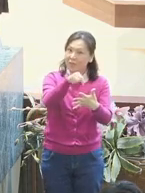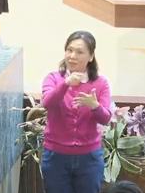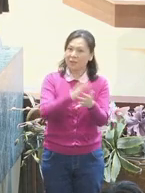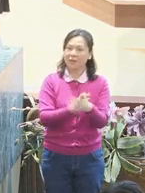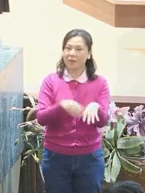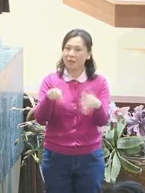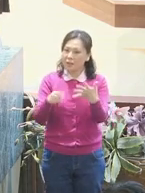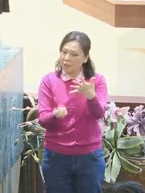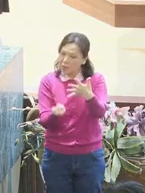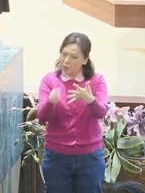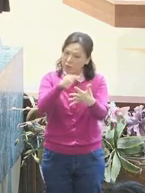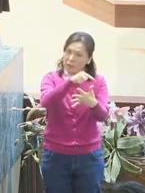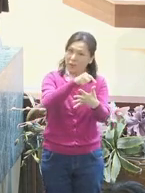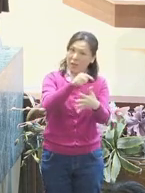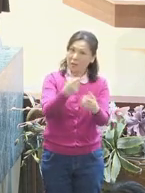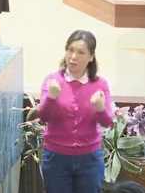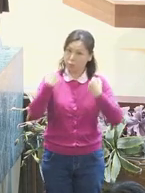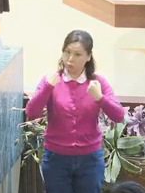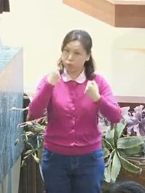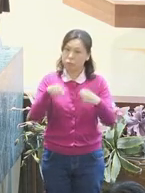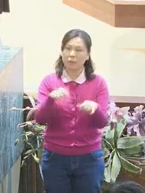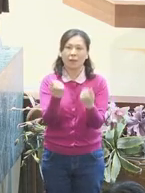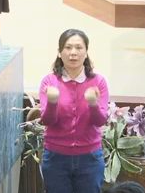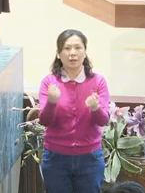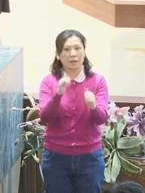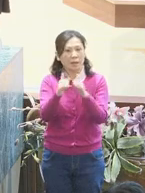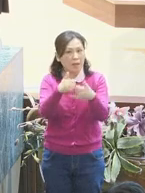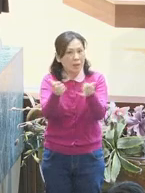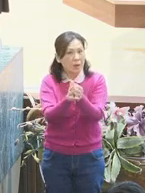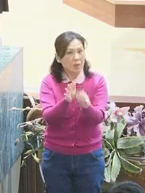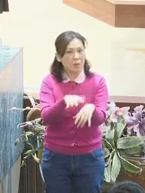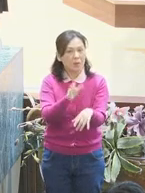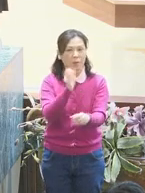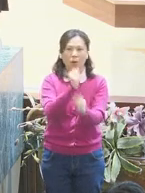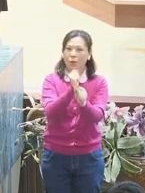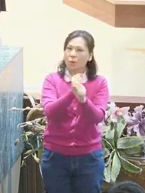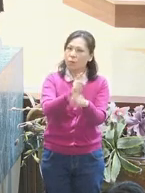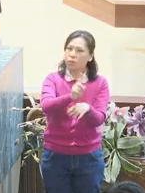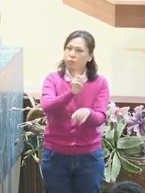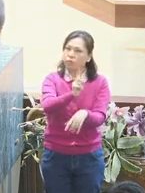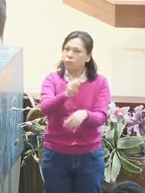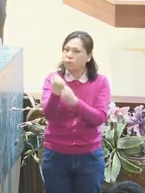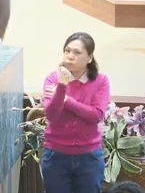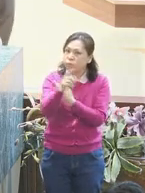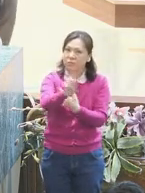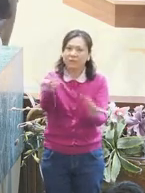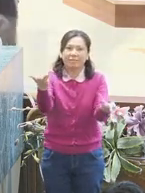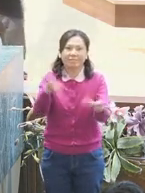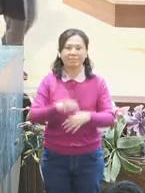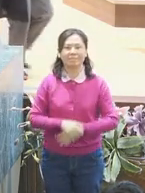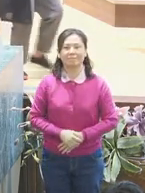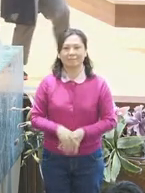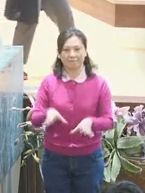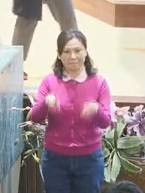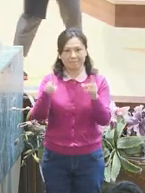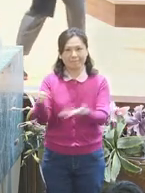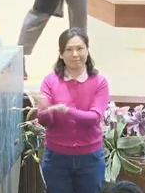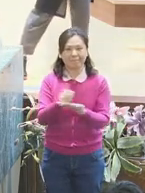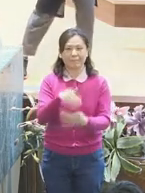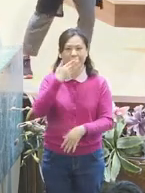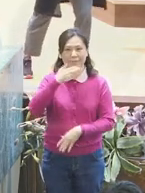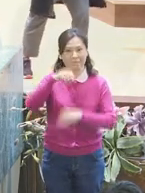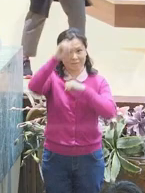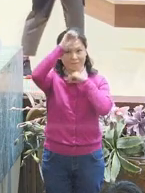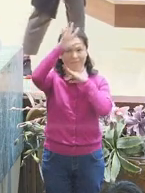个由下而上的力量，在社群里面我们做了哪些努力。那首先我们先请唐